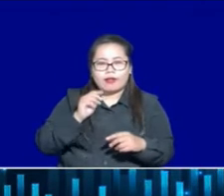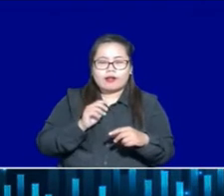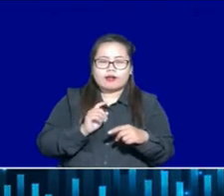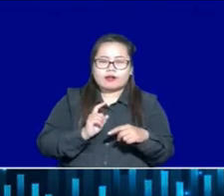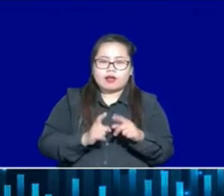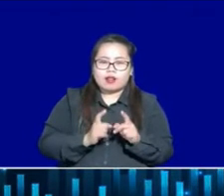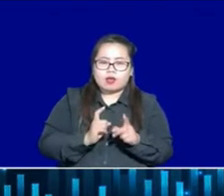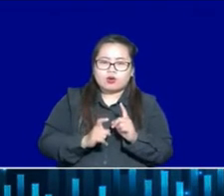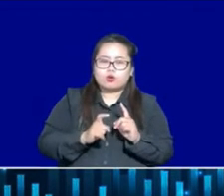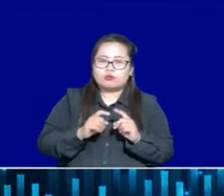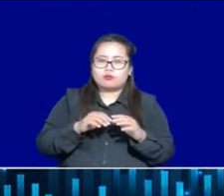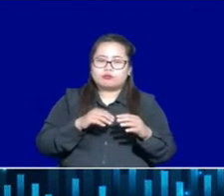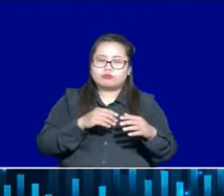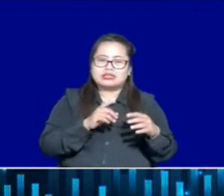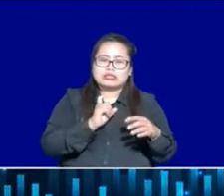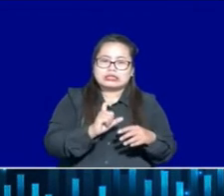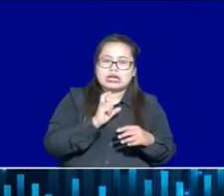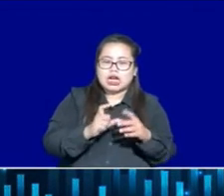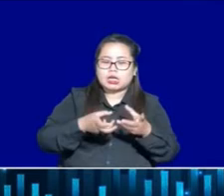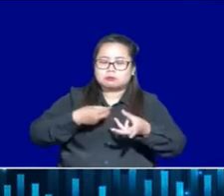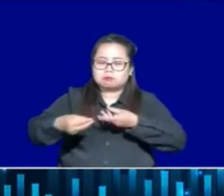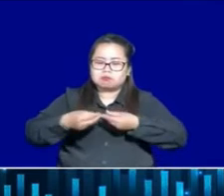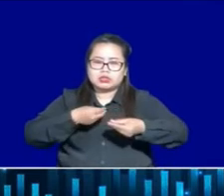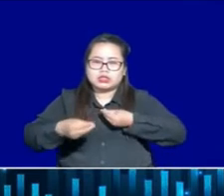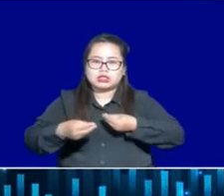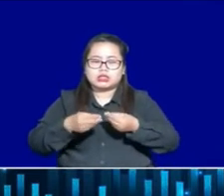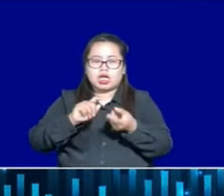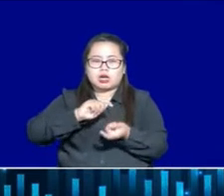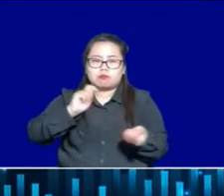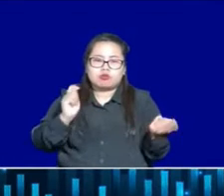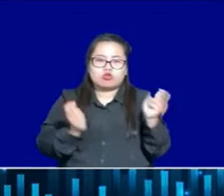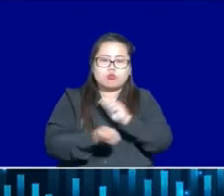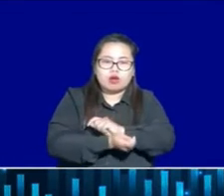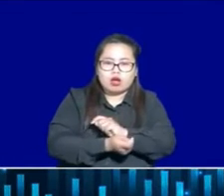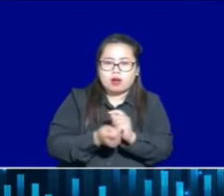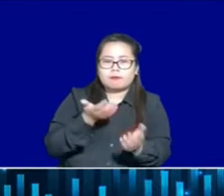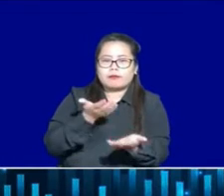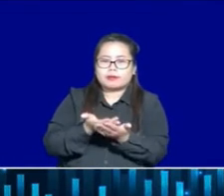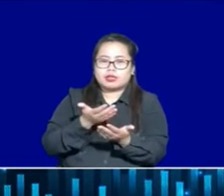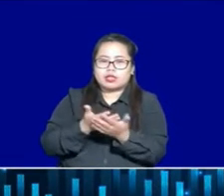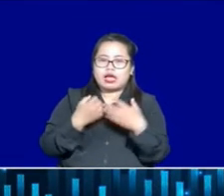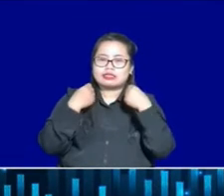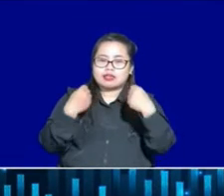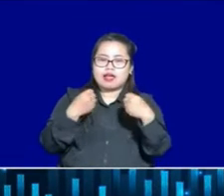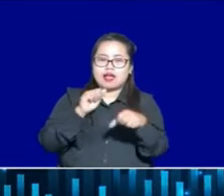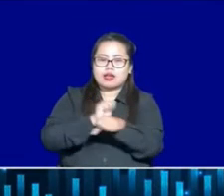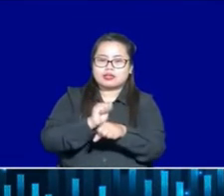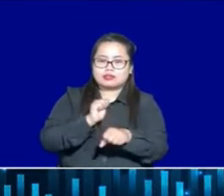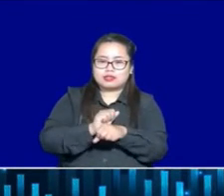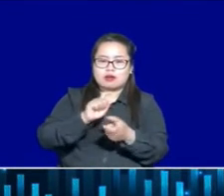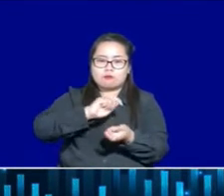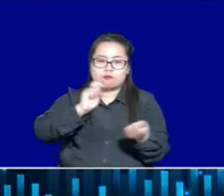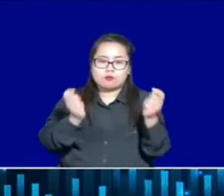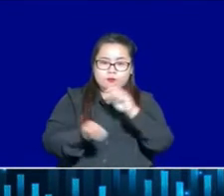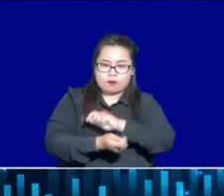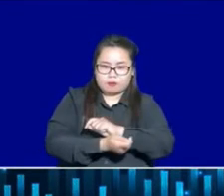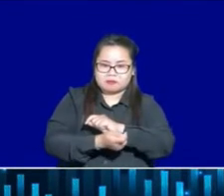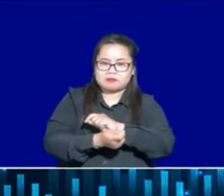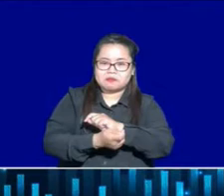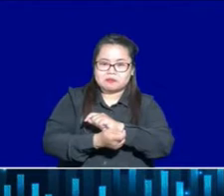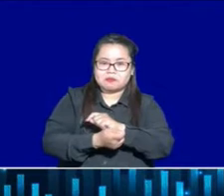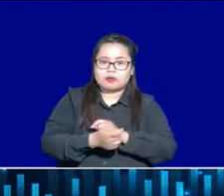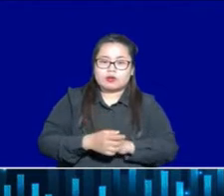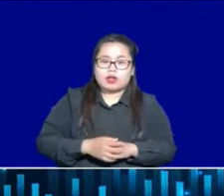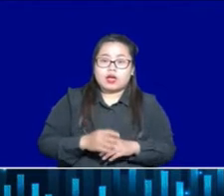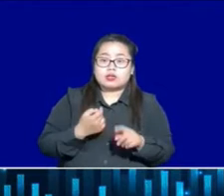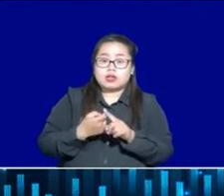model-model bisnisnya akan berubah, permintaan atas tenaga kerjanya pun berubah. Dan